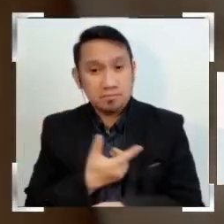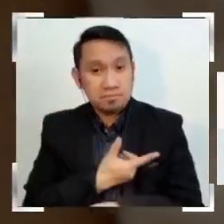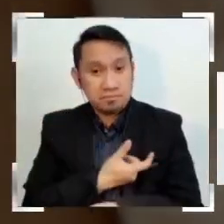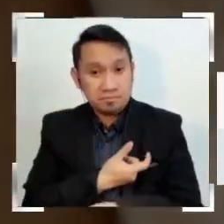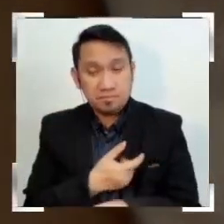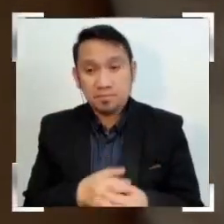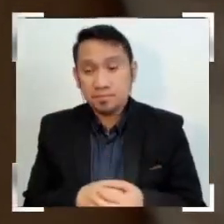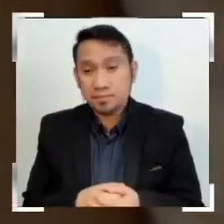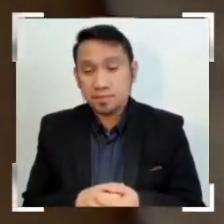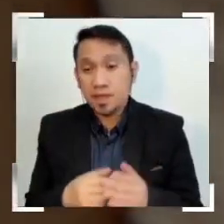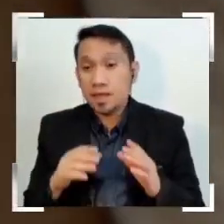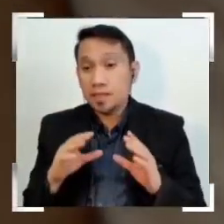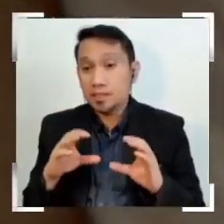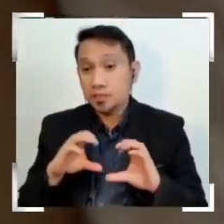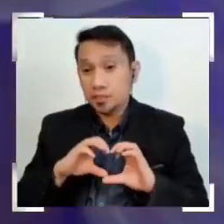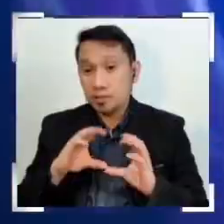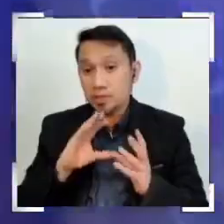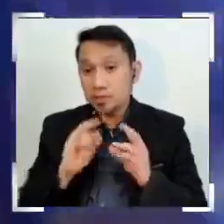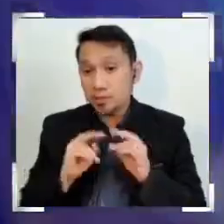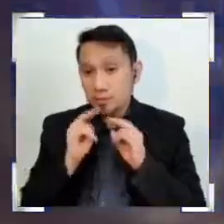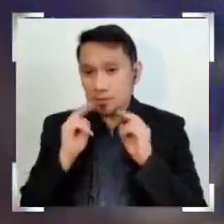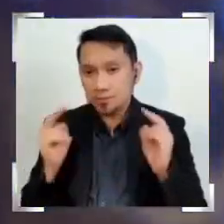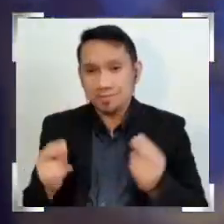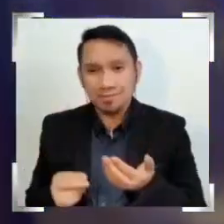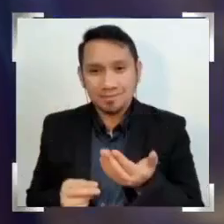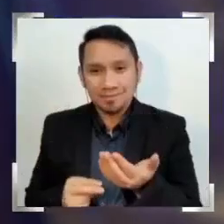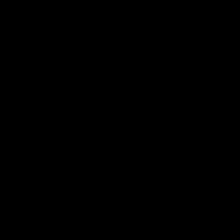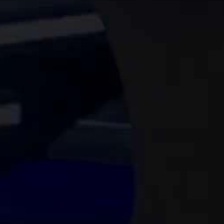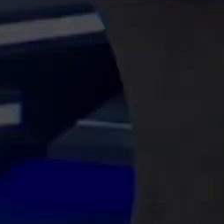GMA Integrated News, Ivan Mayrina ang inyong saksi.